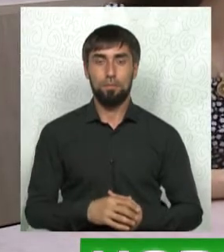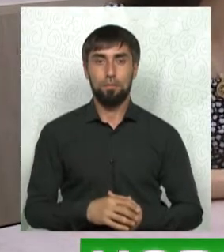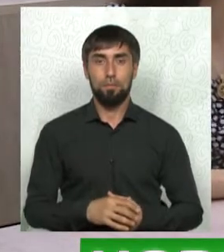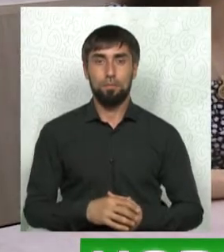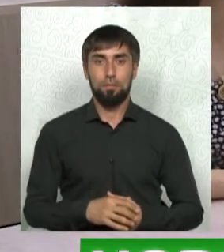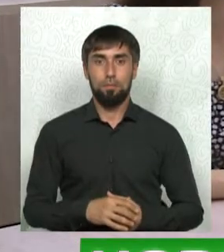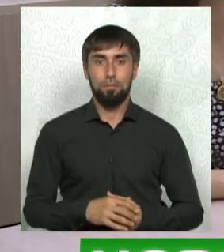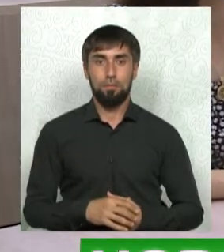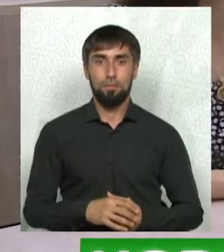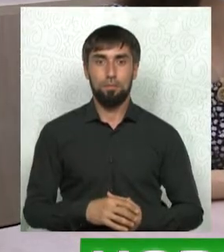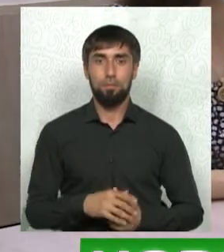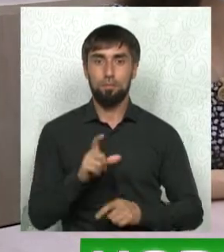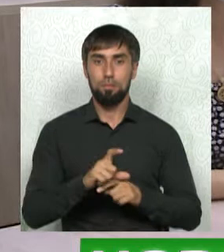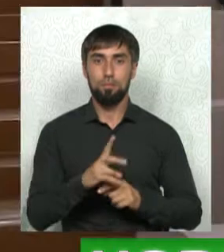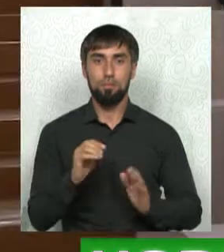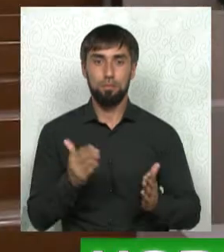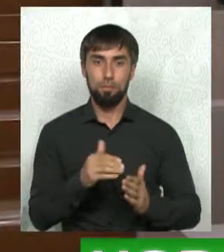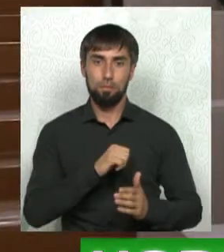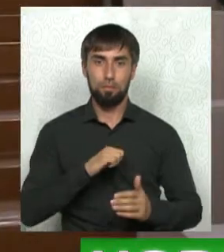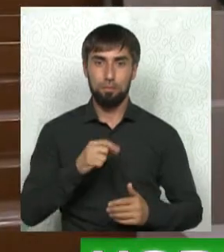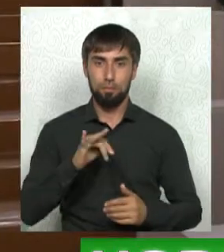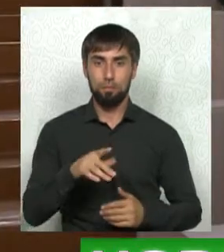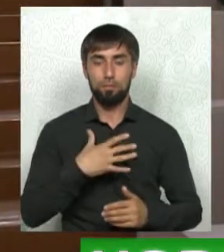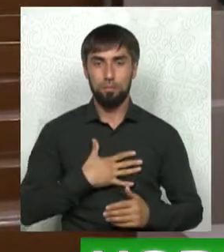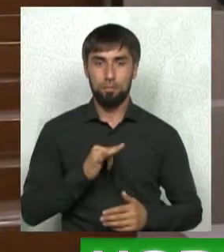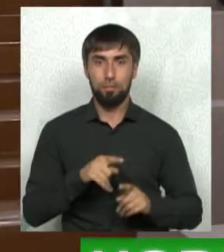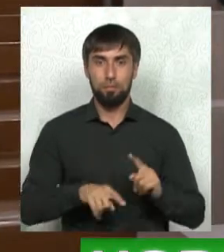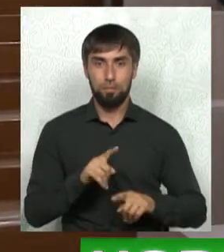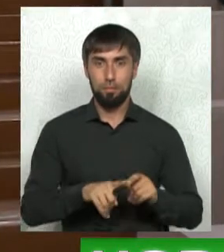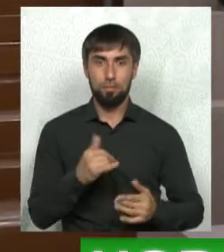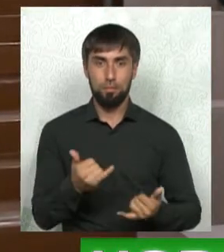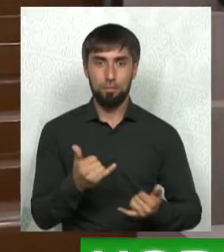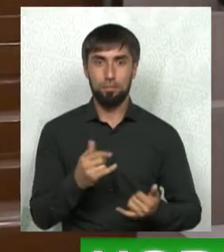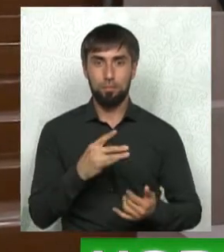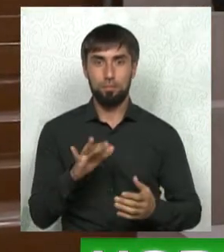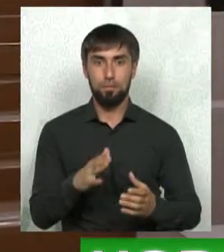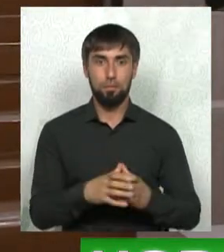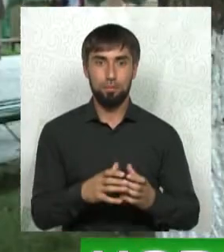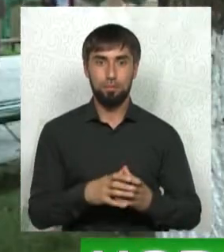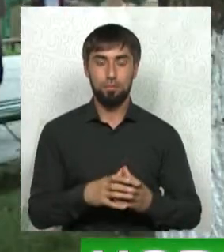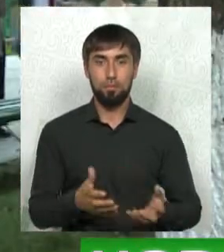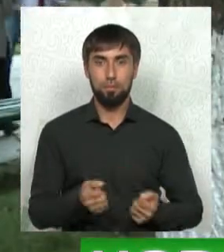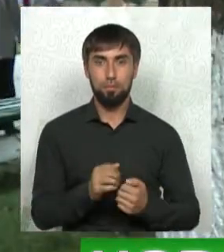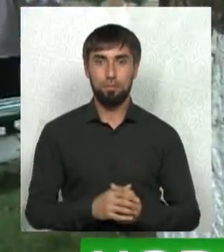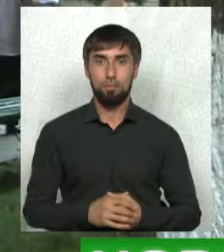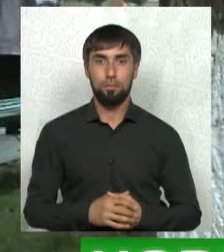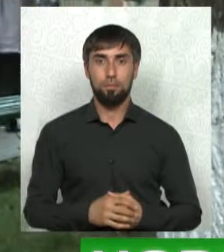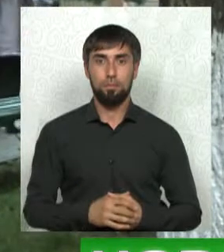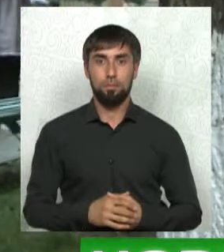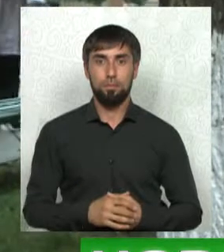сдавал сегодня экзамены. К слову, не меньше самих абитуриентов переживают и их родители. Сегодня они в группе поддержки.